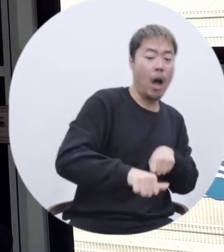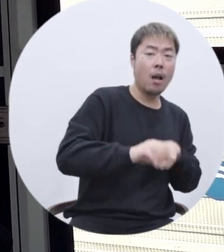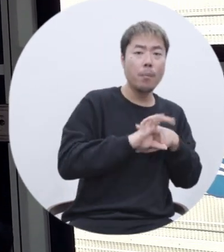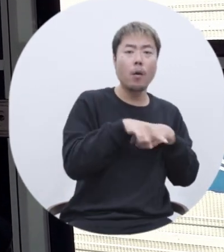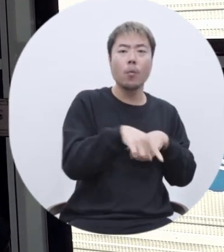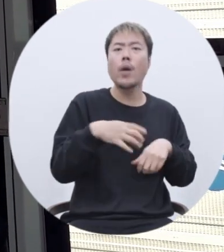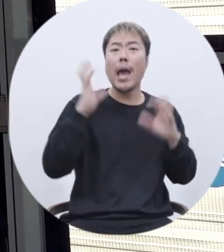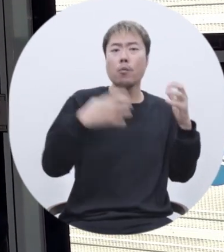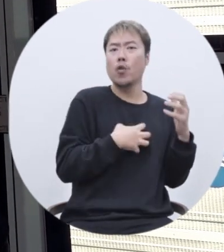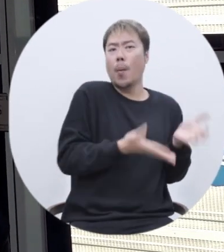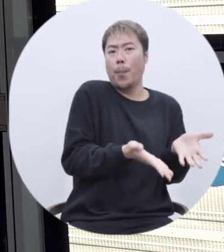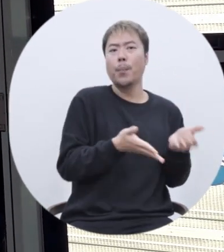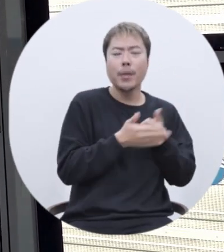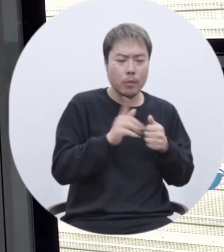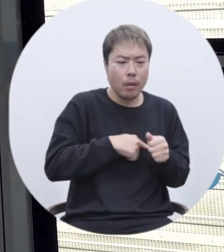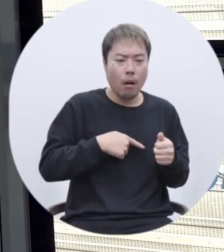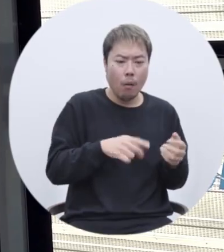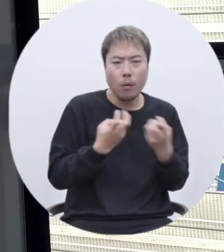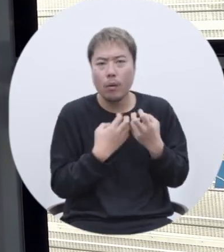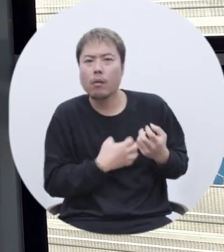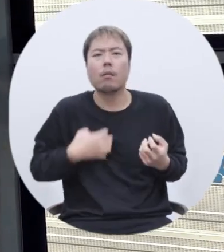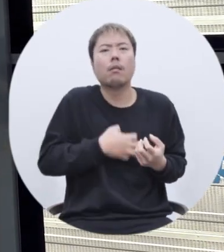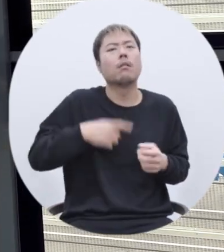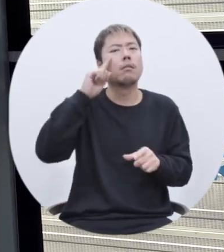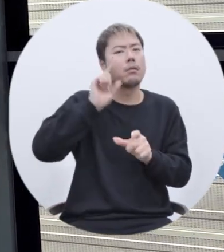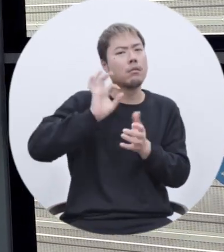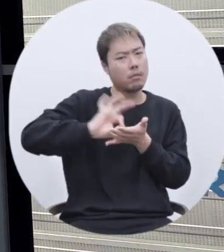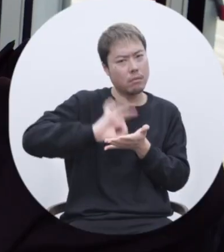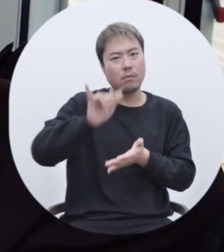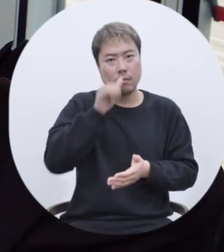애들이 위험할 수도 있으니까 그런 것도 좀 걱정되기도 하죠.